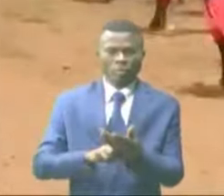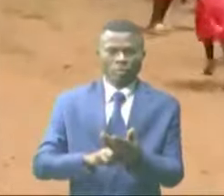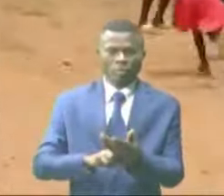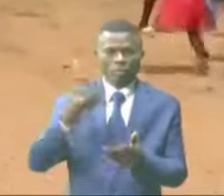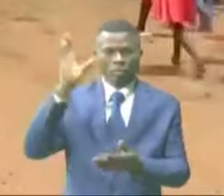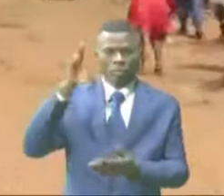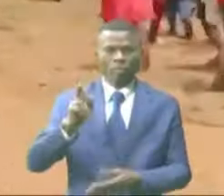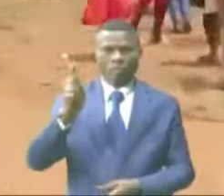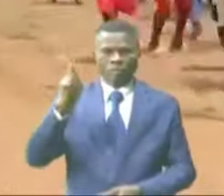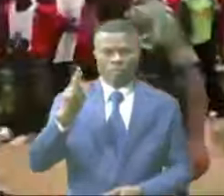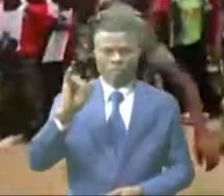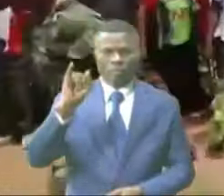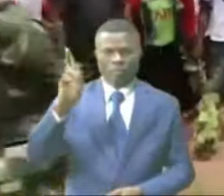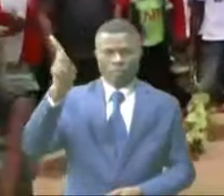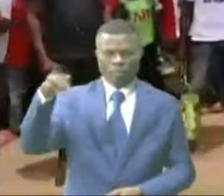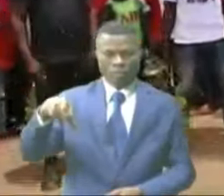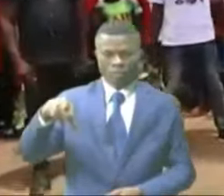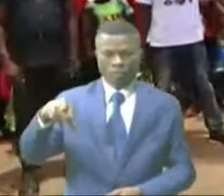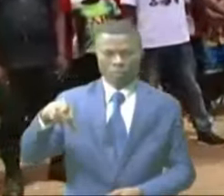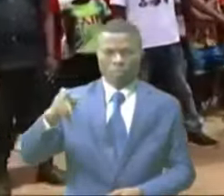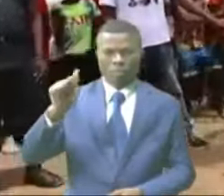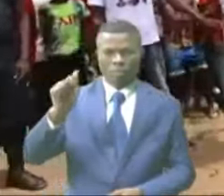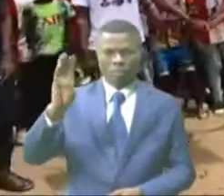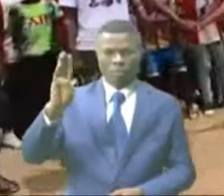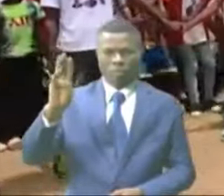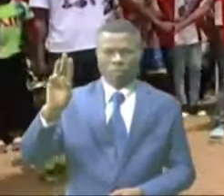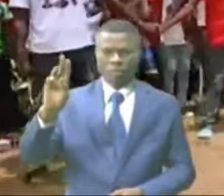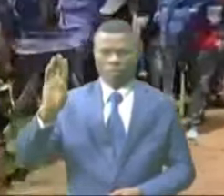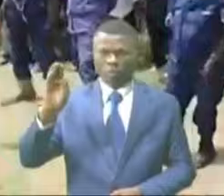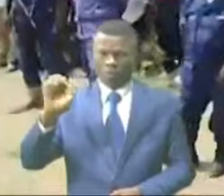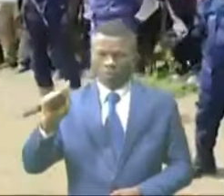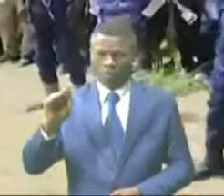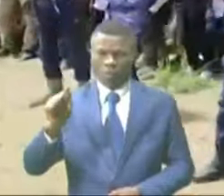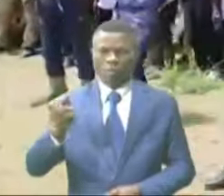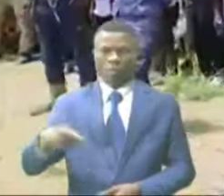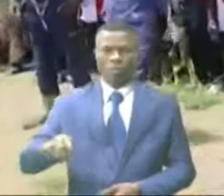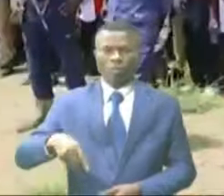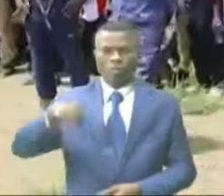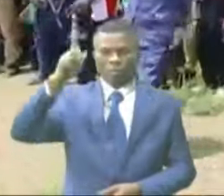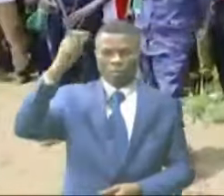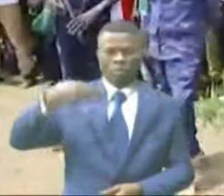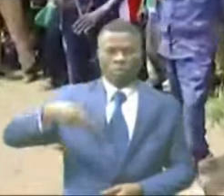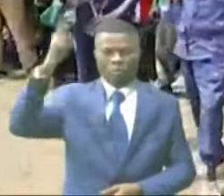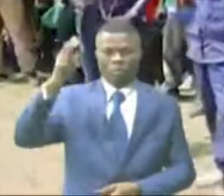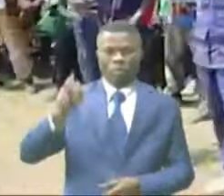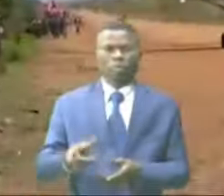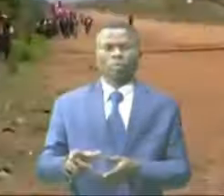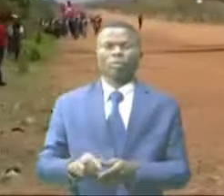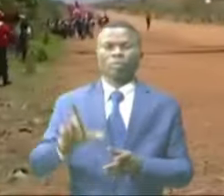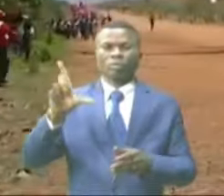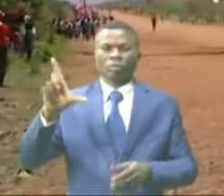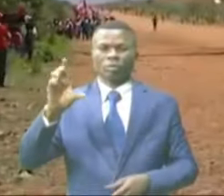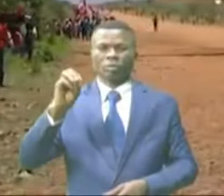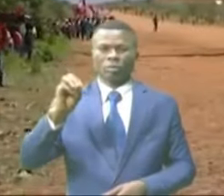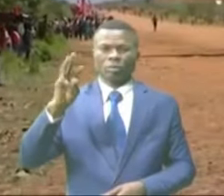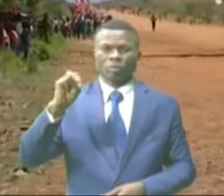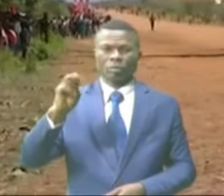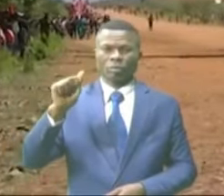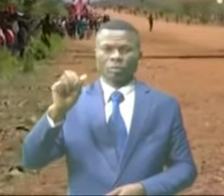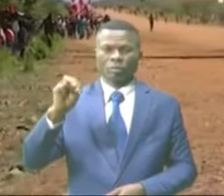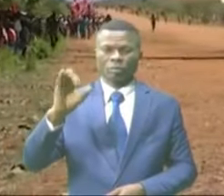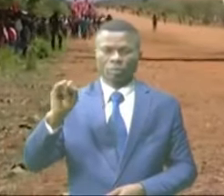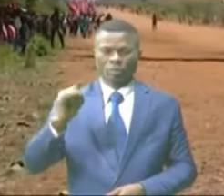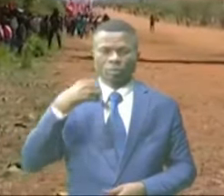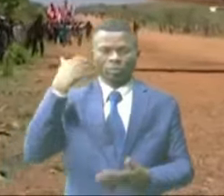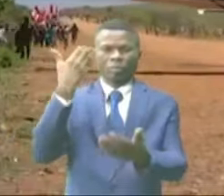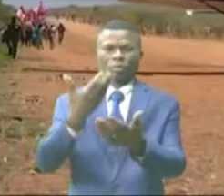village Kipamba, chef-lieu de la chefferie de Kinkunja, province du Haut-Lomami. Un jour pas comme les autres, un atterrissage triomphal de